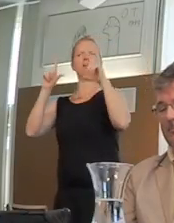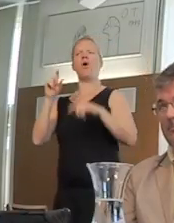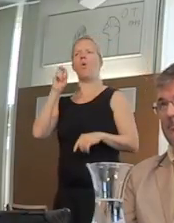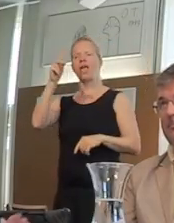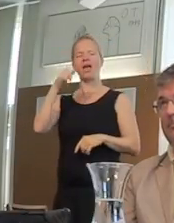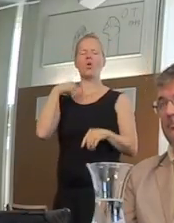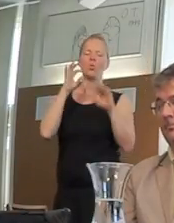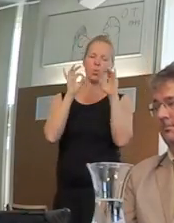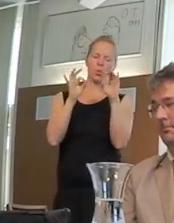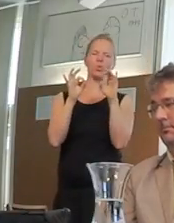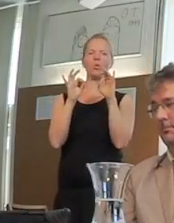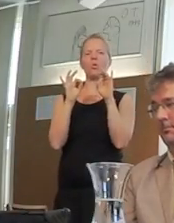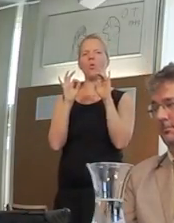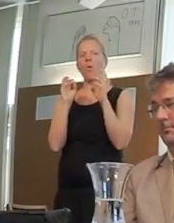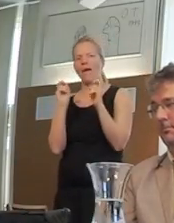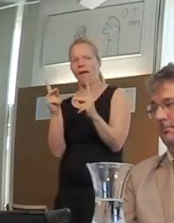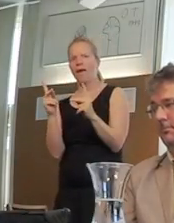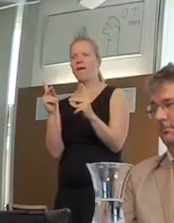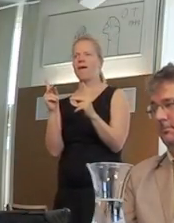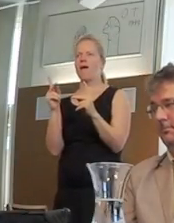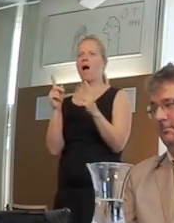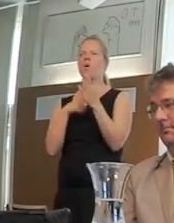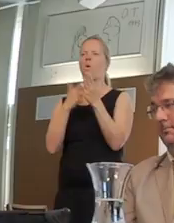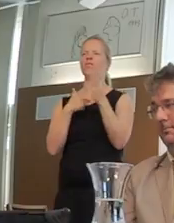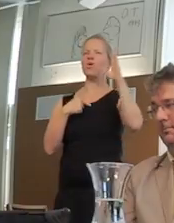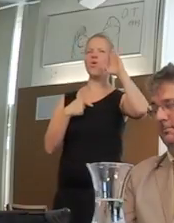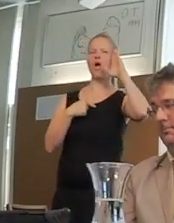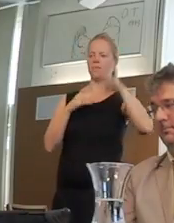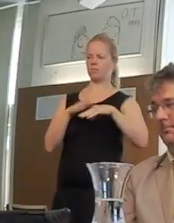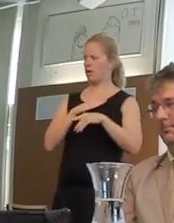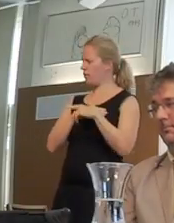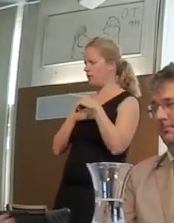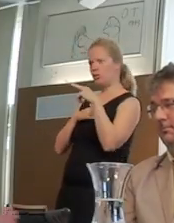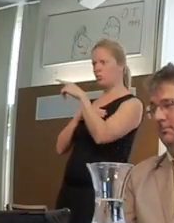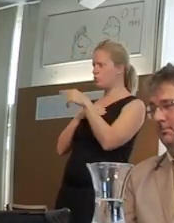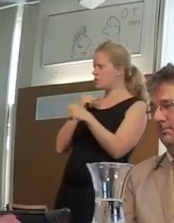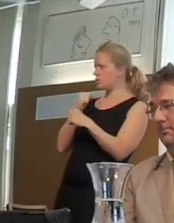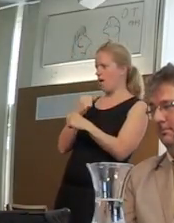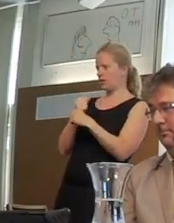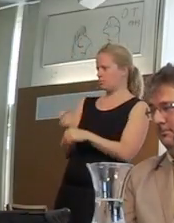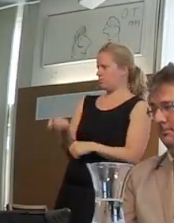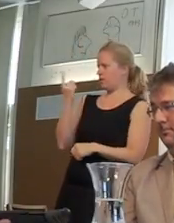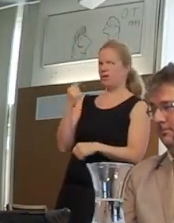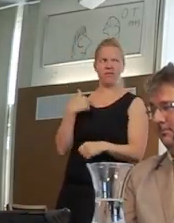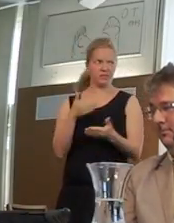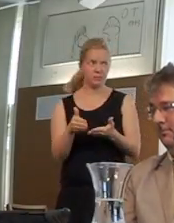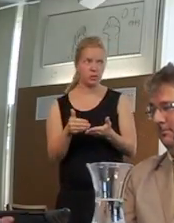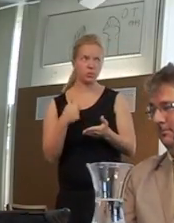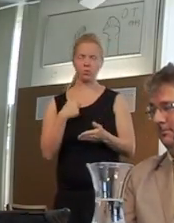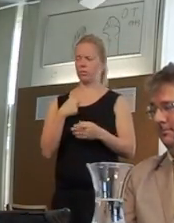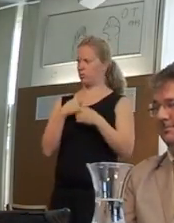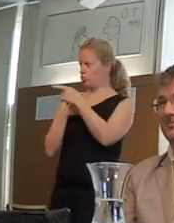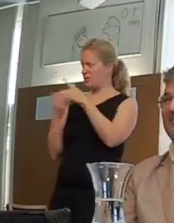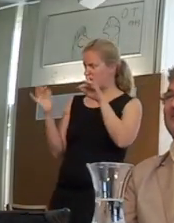auch nur, was ja schon erwähnt worden ist, wie du das machst. Was? Ja, du steckst da, du bist da. Ja, ich bin in der Frau gesagt,